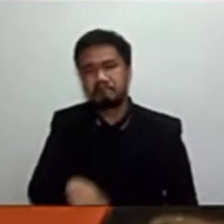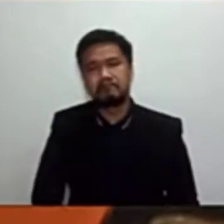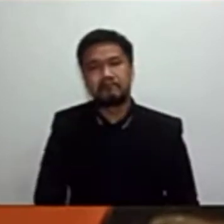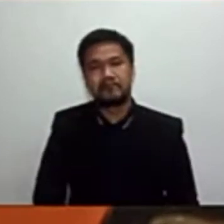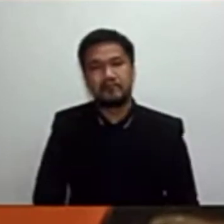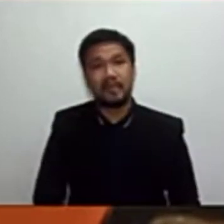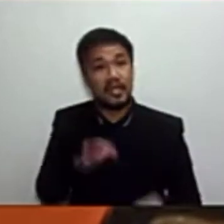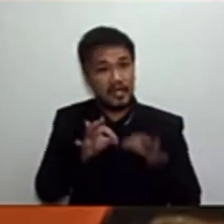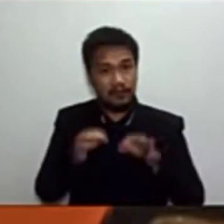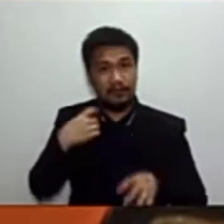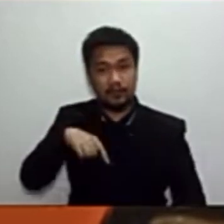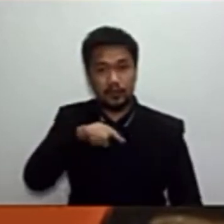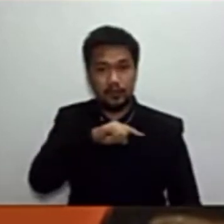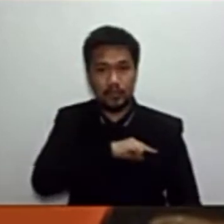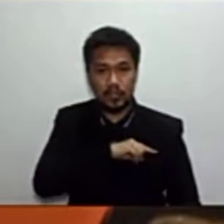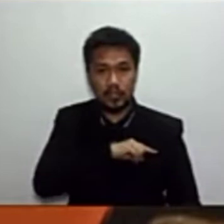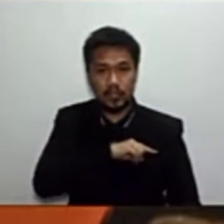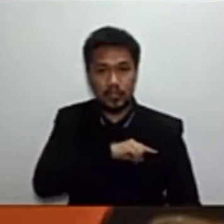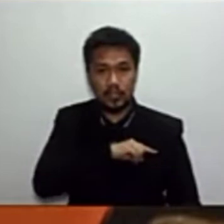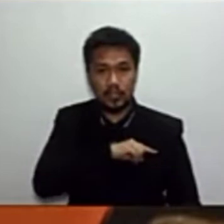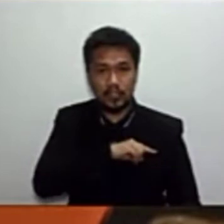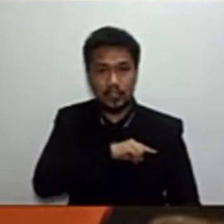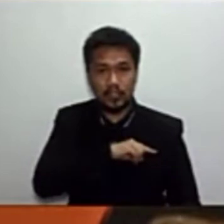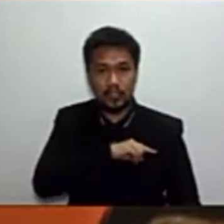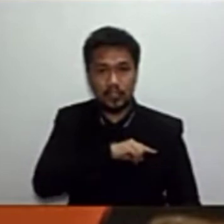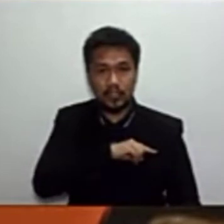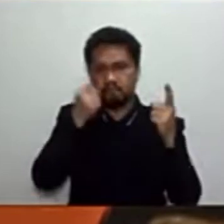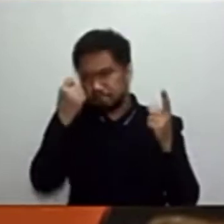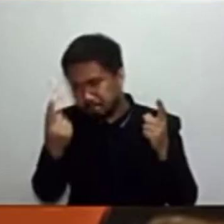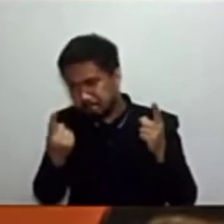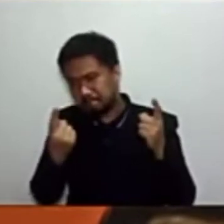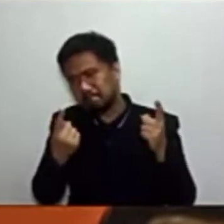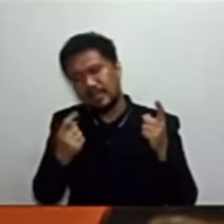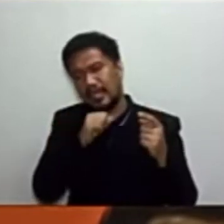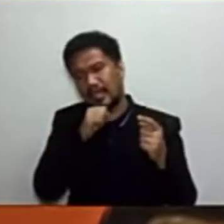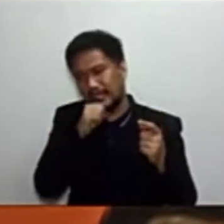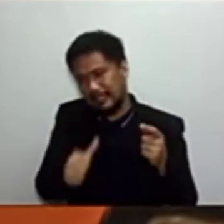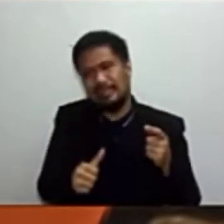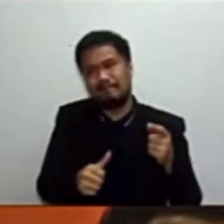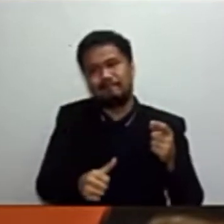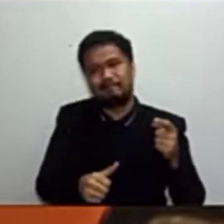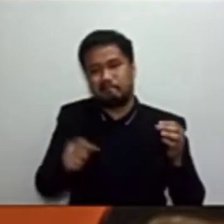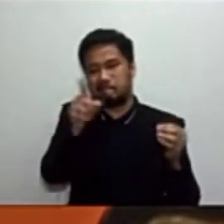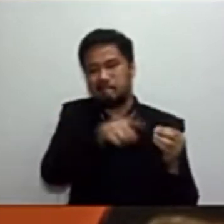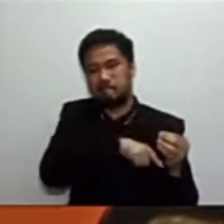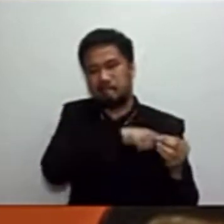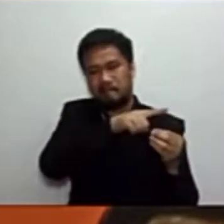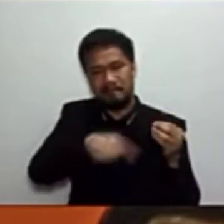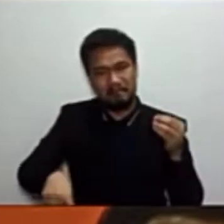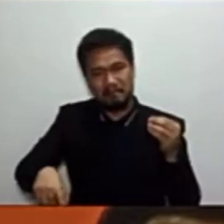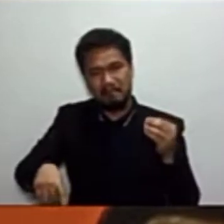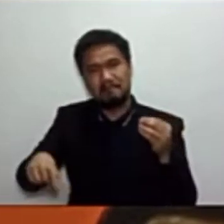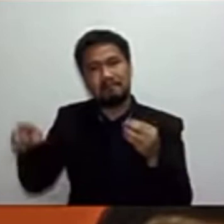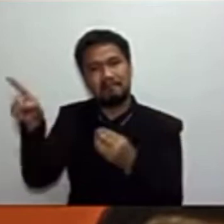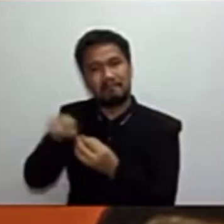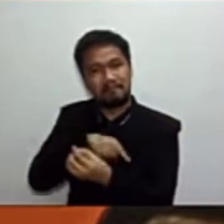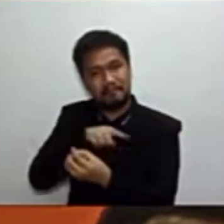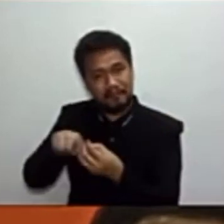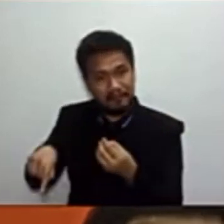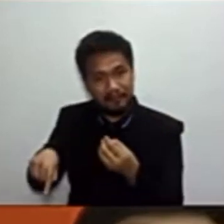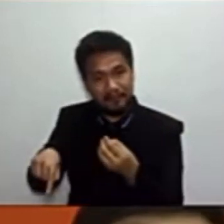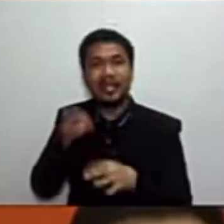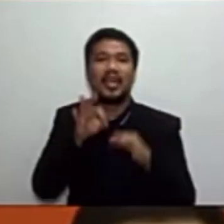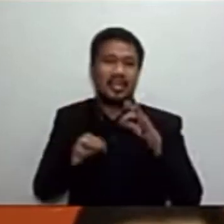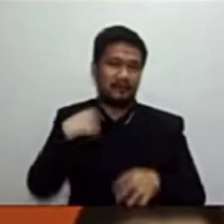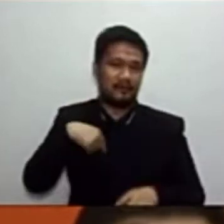sa pagiging maunawain at hindi paghusga sa kapwa, sa pagiging tapat